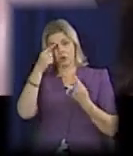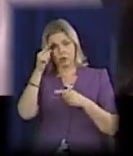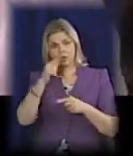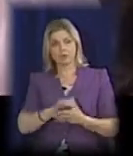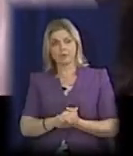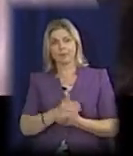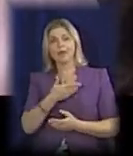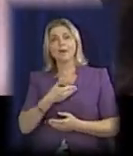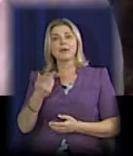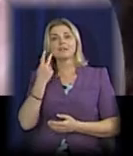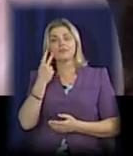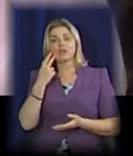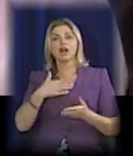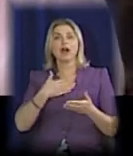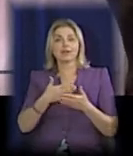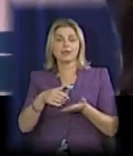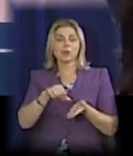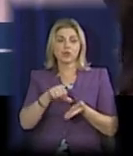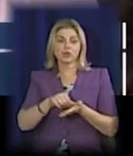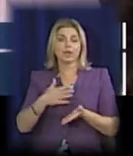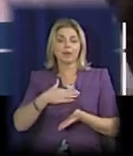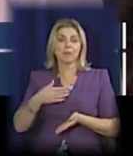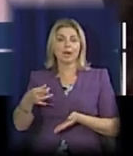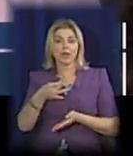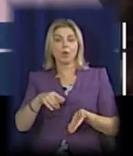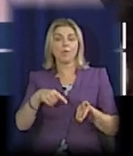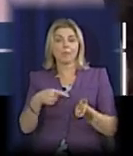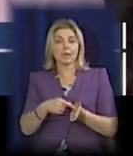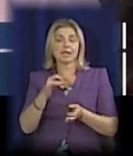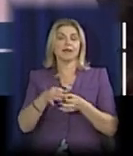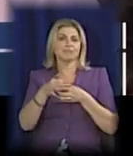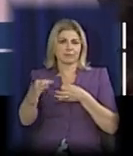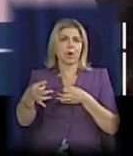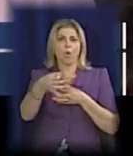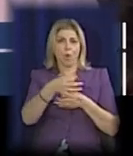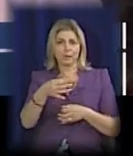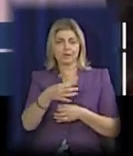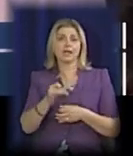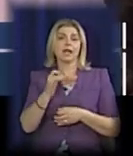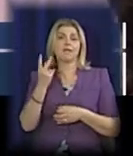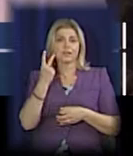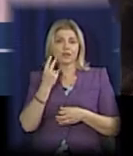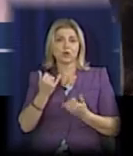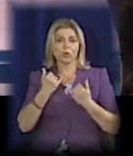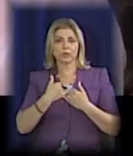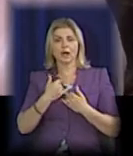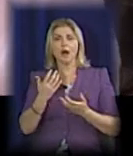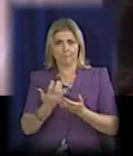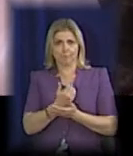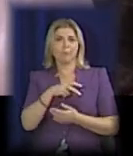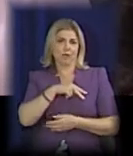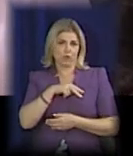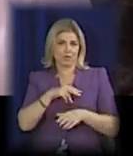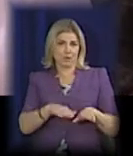завжди активні учасники і в нашому мікрорайоні, і в місті, і за межами області. І завжди у нас призові місця,